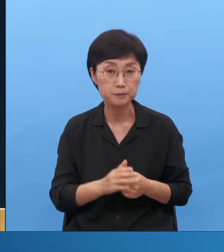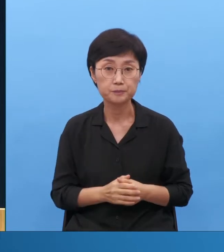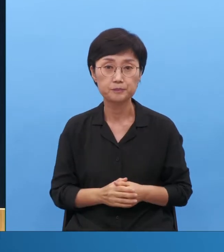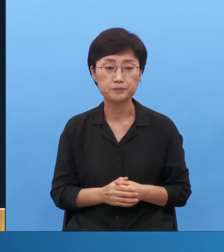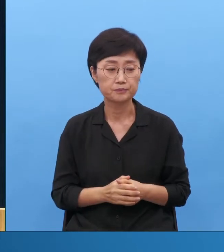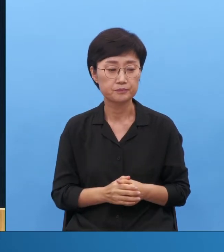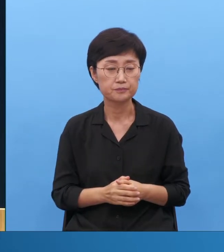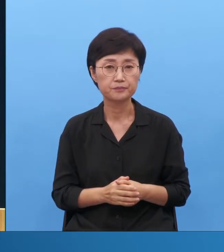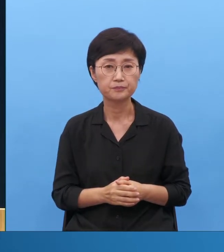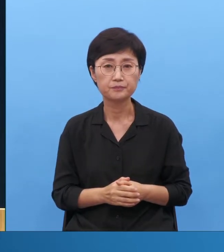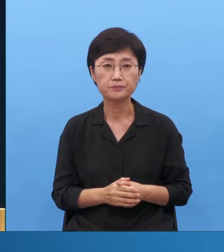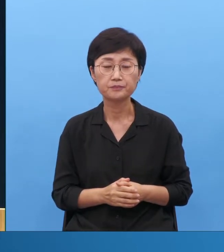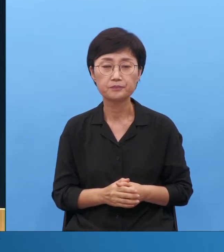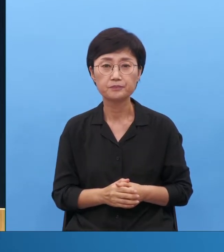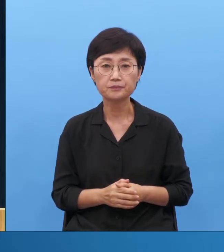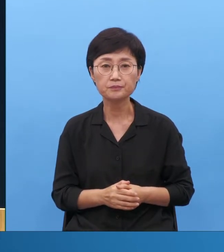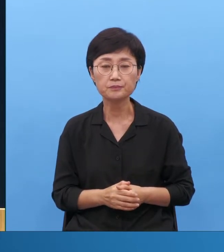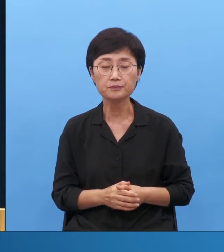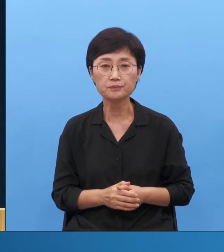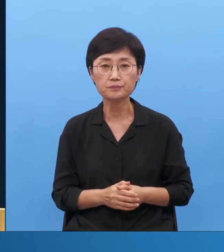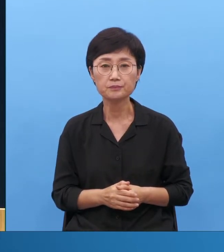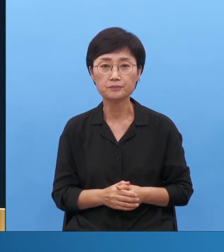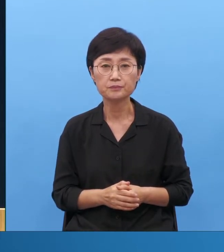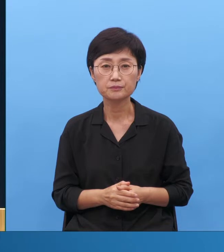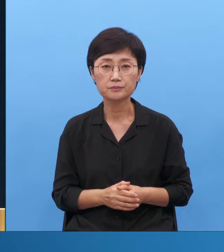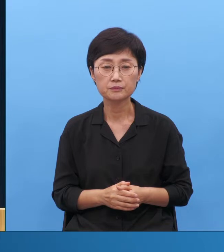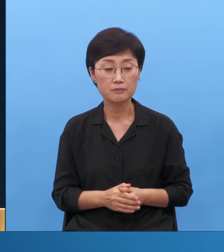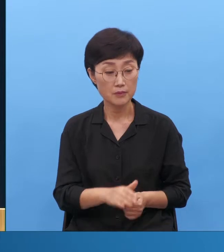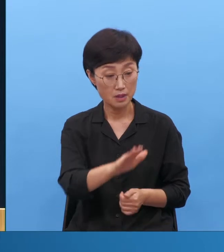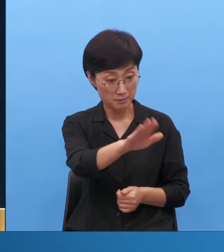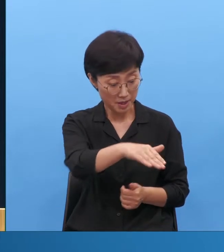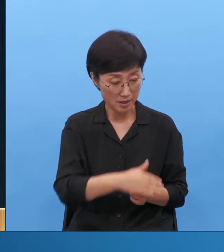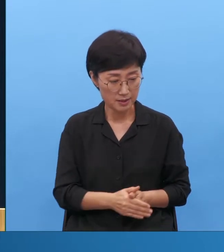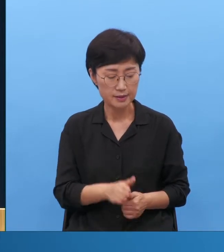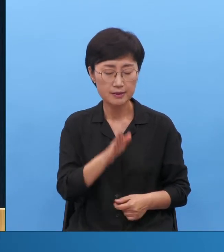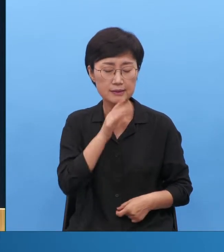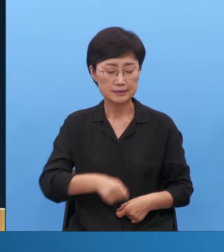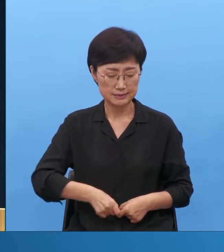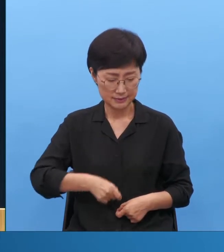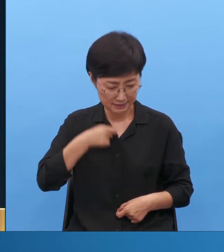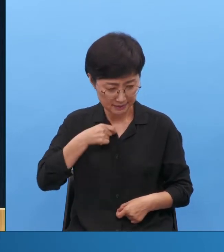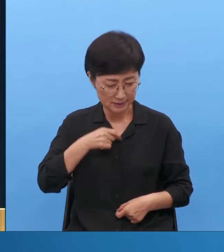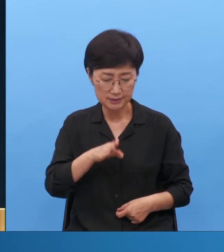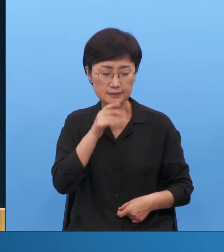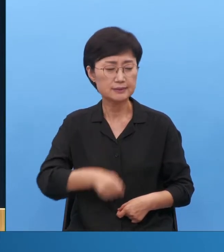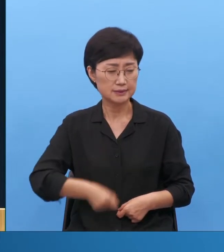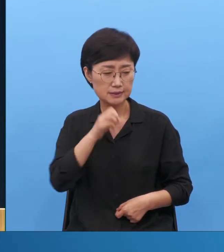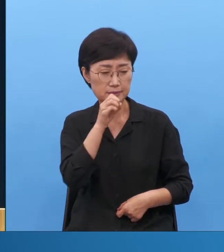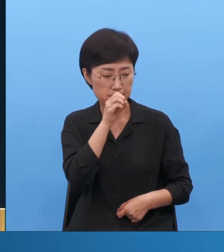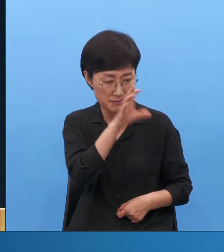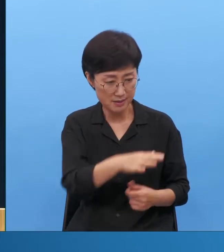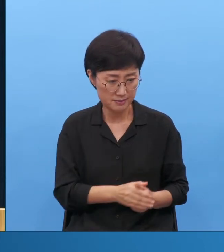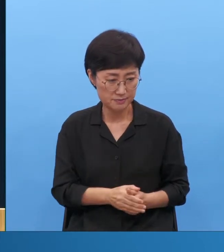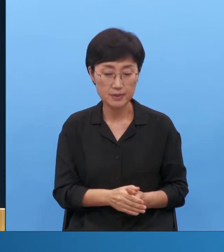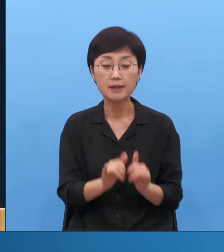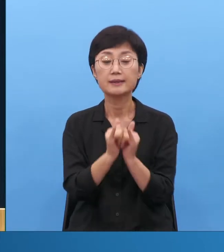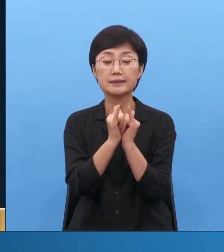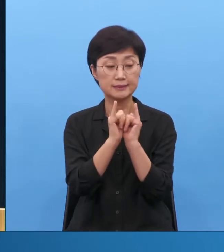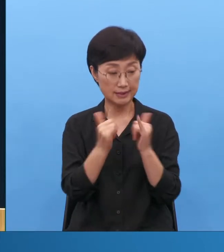뭐라고 대답했습니까? Instead, Jesus replies this way. 진실로 진실로 네게 이르노니 사람이